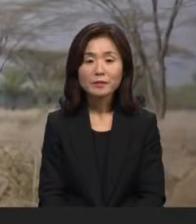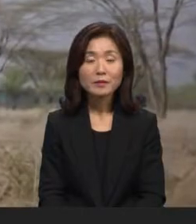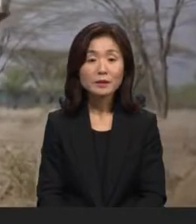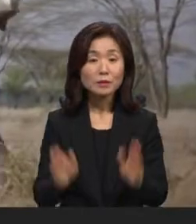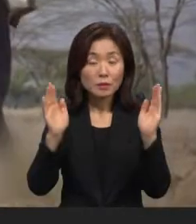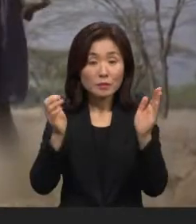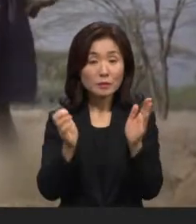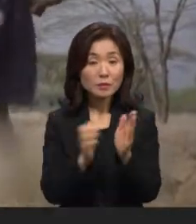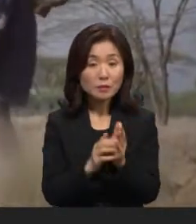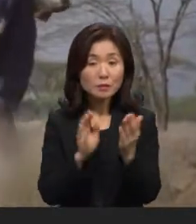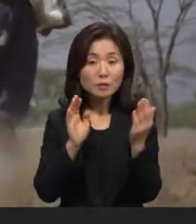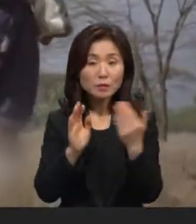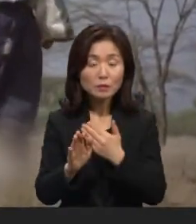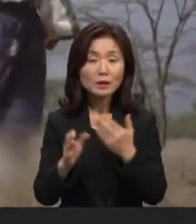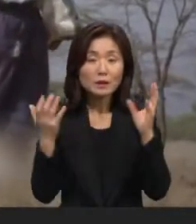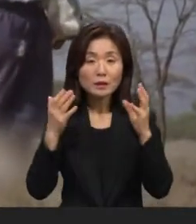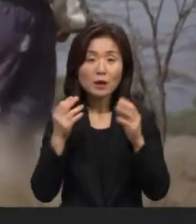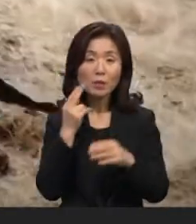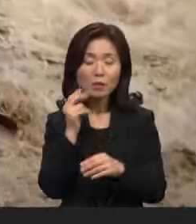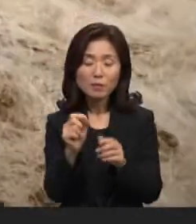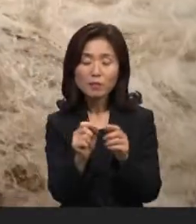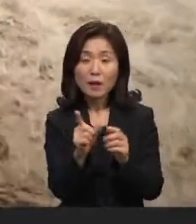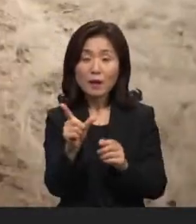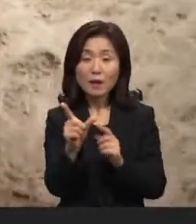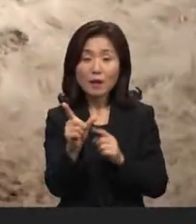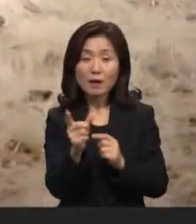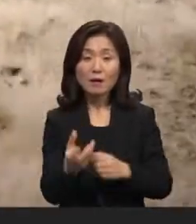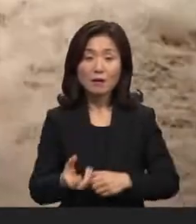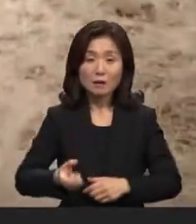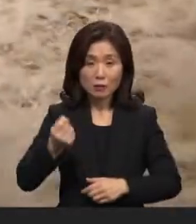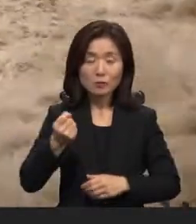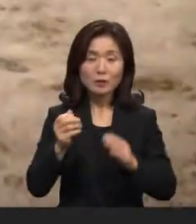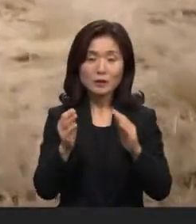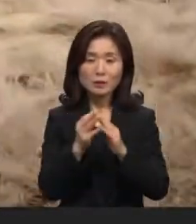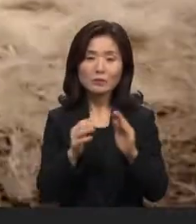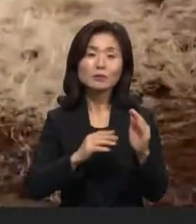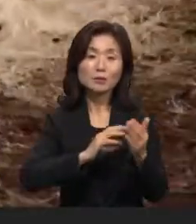수업이 끝나면 아이들은 충전된 보조배터리를 들고 집으로 가죠.